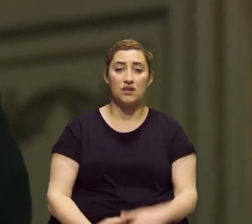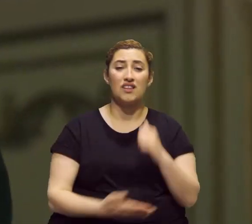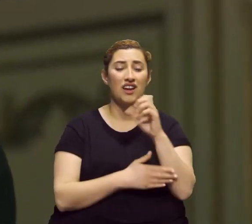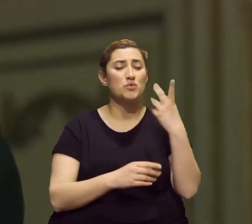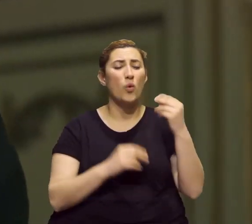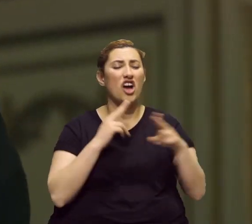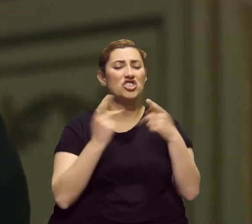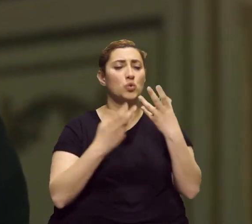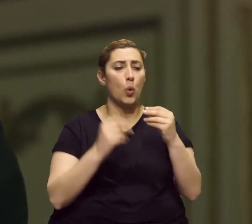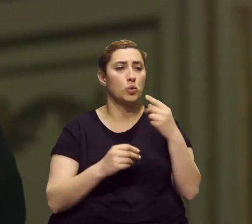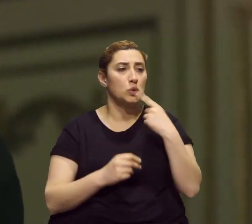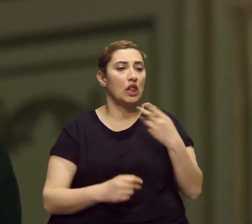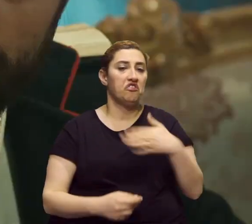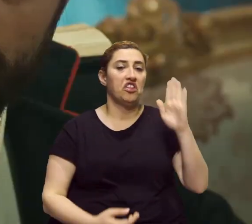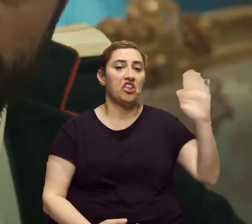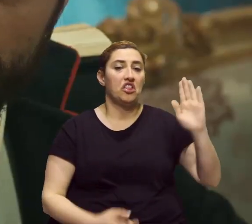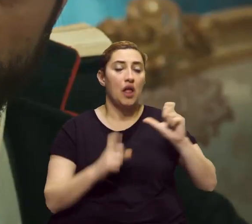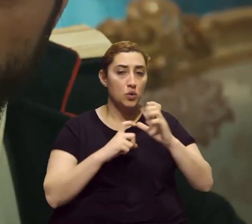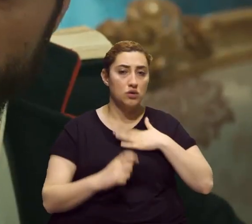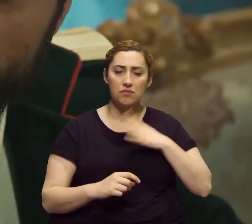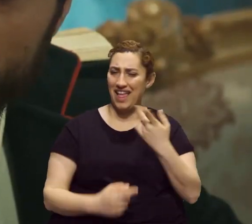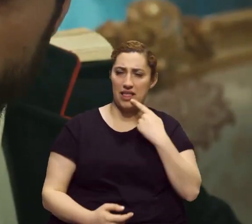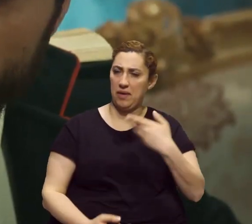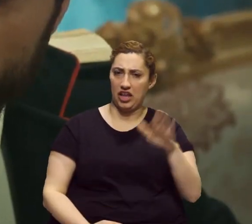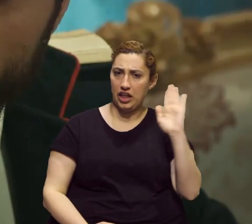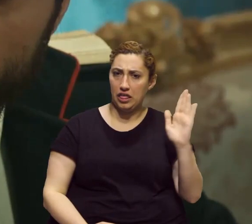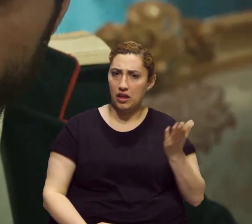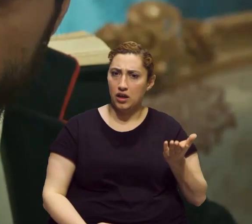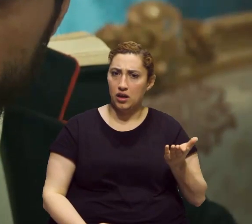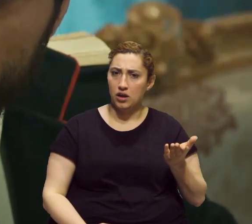Yaverimiz çok acil bir işi olduğunu söyleyip çıktılar sultanım. Ne demek çıktı?